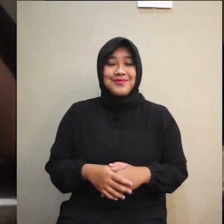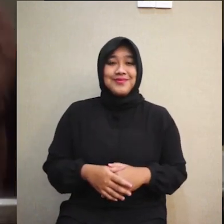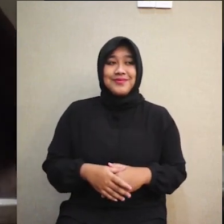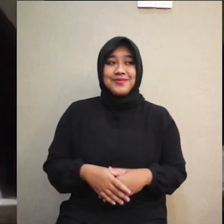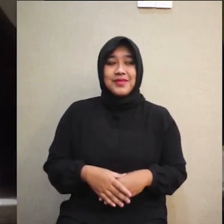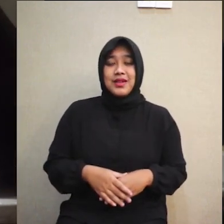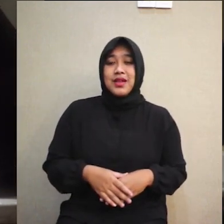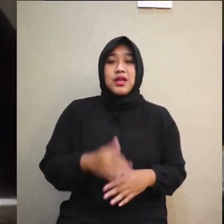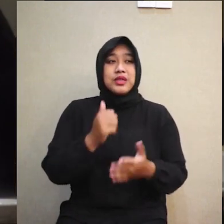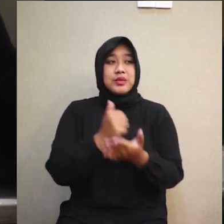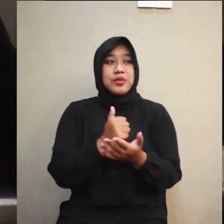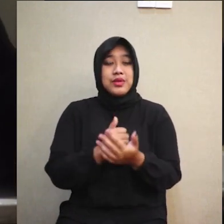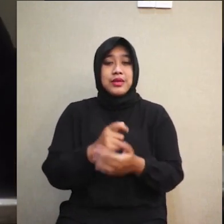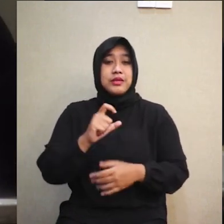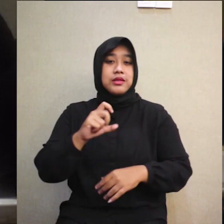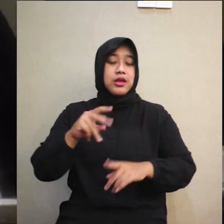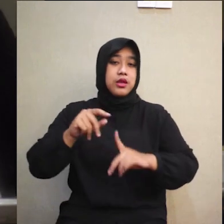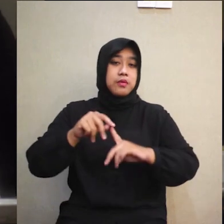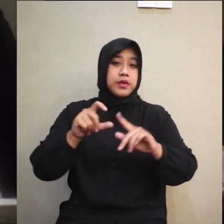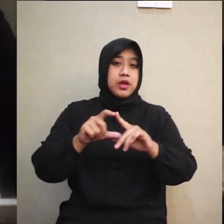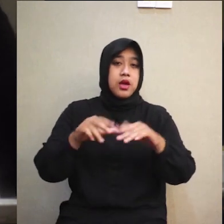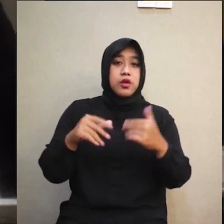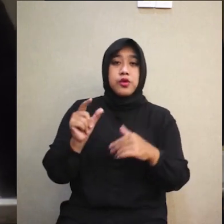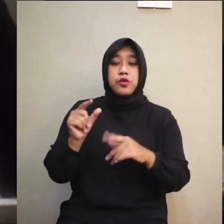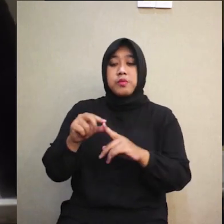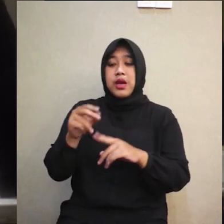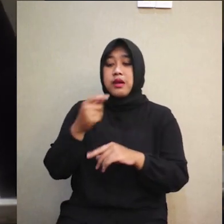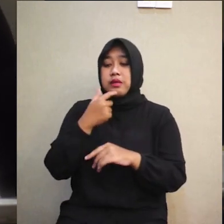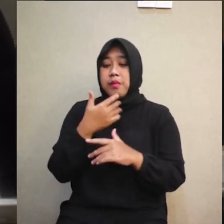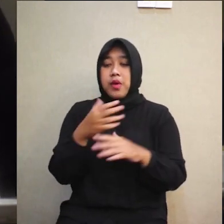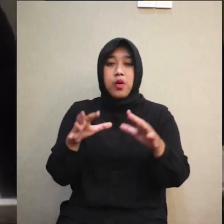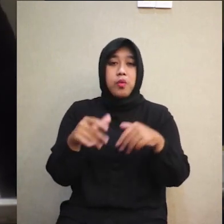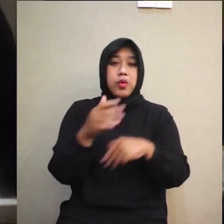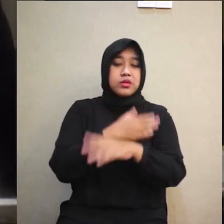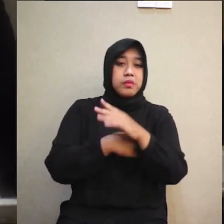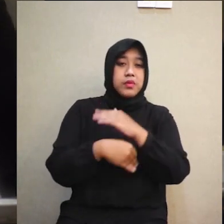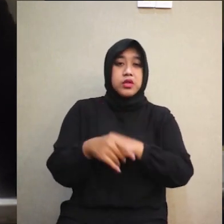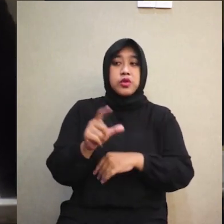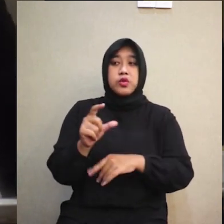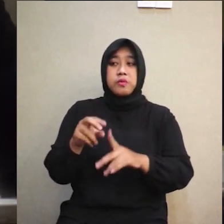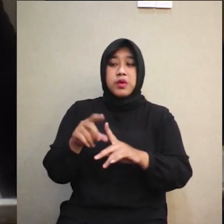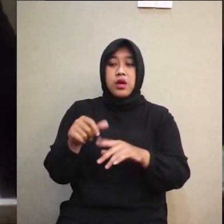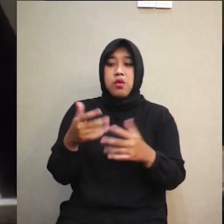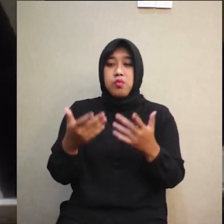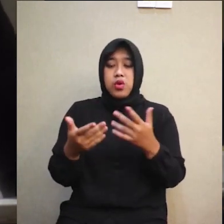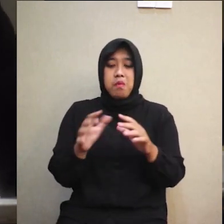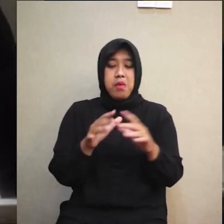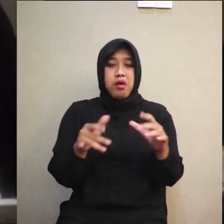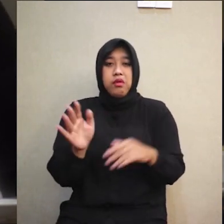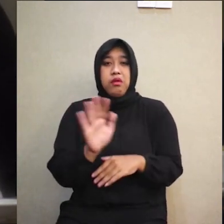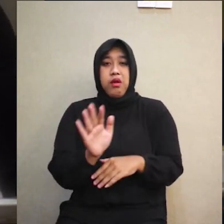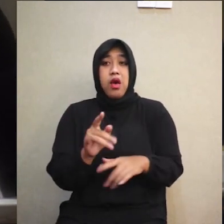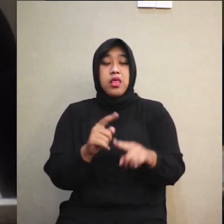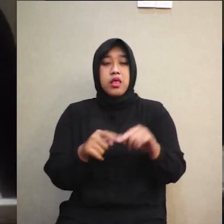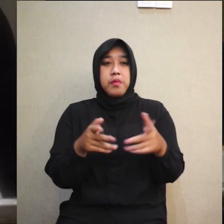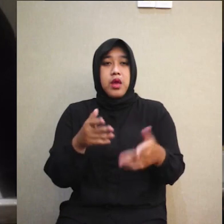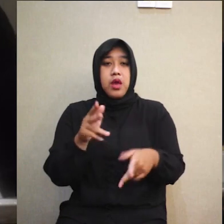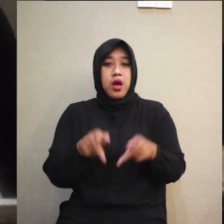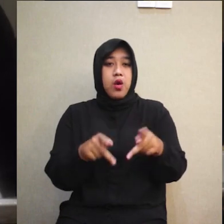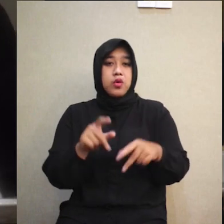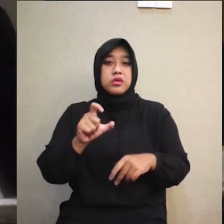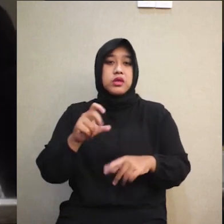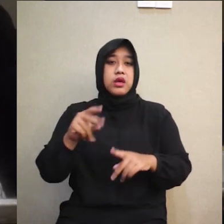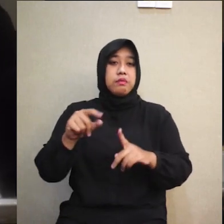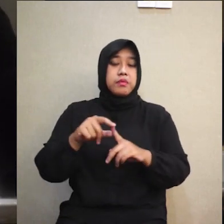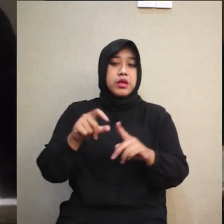sebenarnya baik crvd maupun Yupi R terkait dengan disabilitas kalau di upr mungkin tidak terlalu banyak ya tapi kalau dari CRV di beberapa